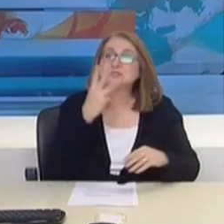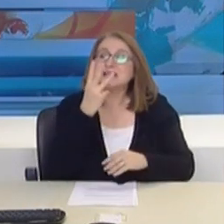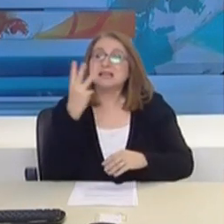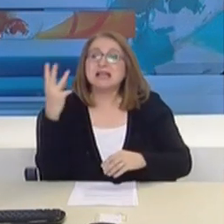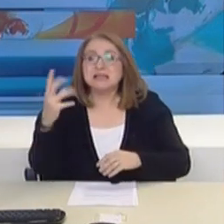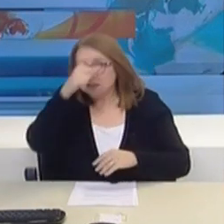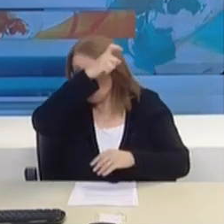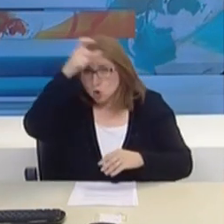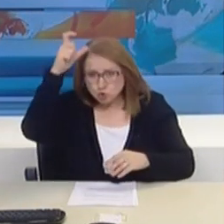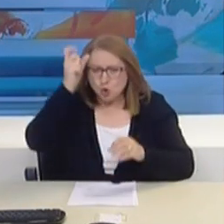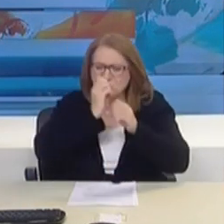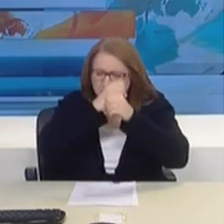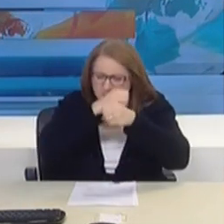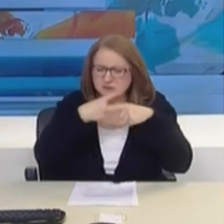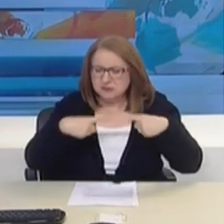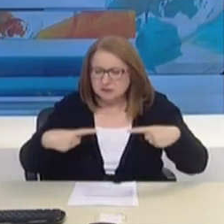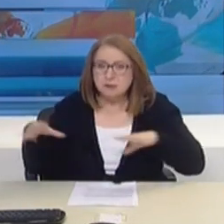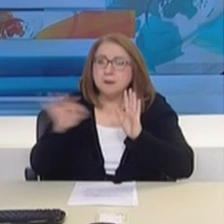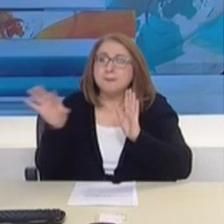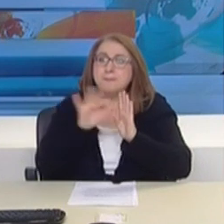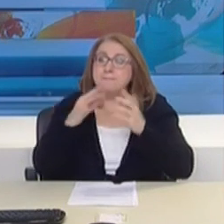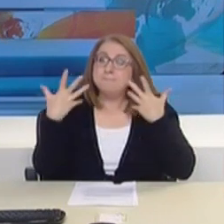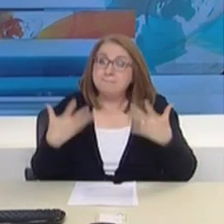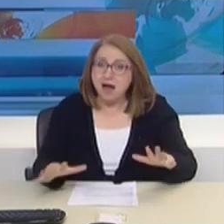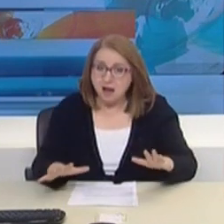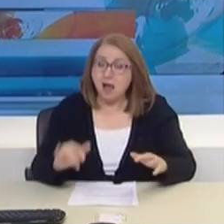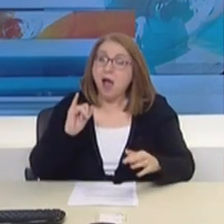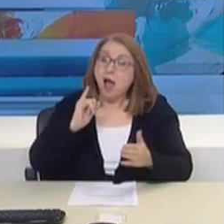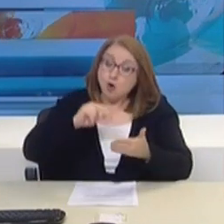και λοιπό προσωπικό. Έχουν ήδη εγκριθεί ακόμα